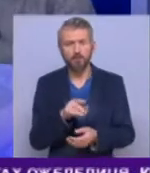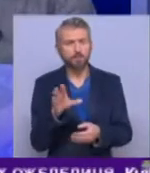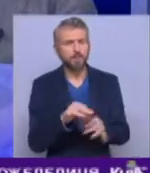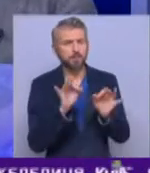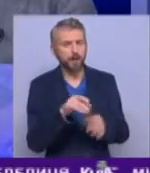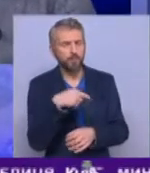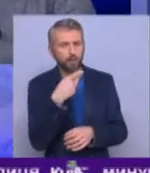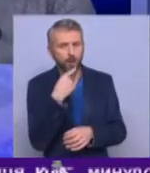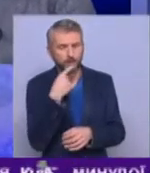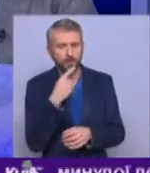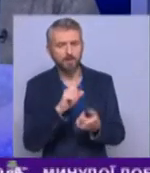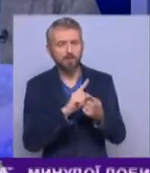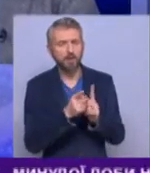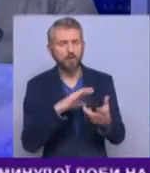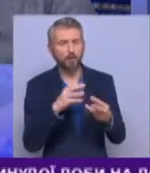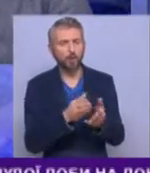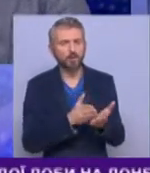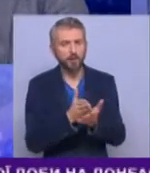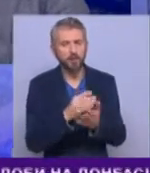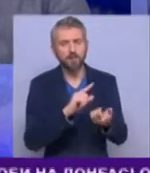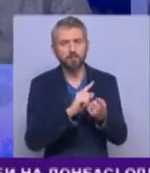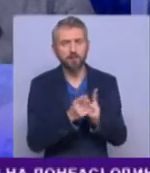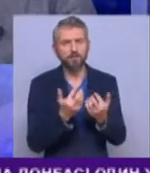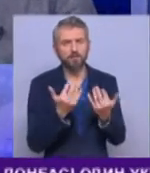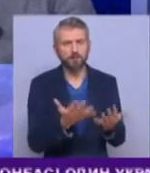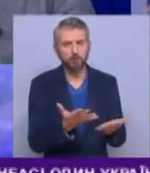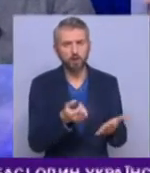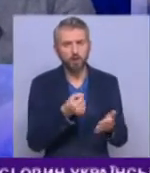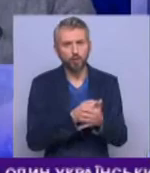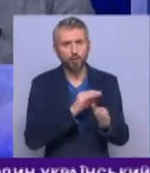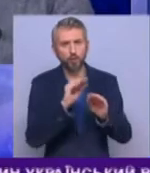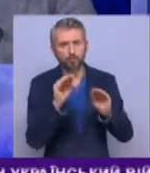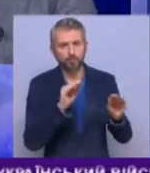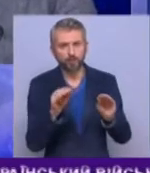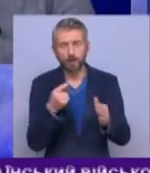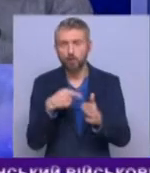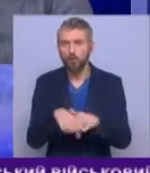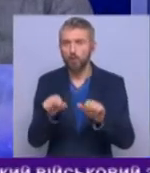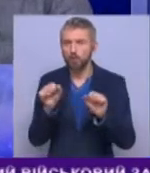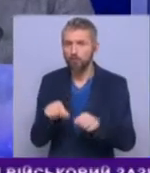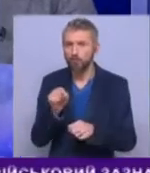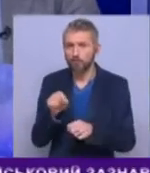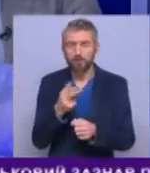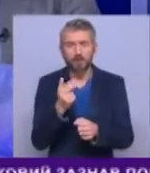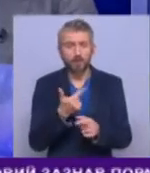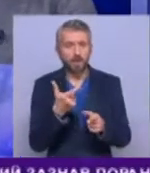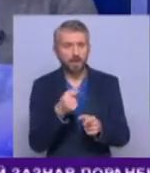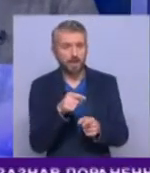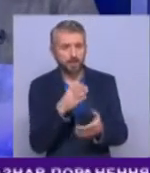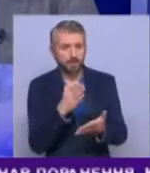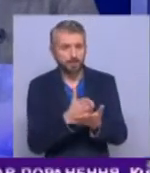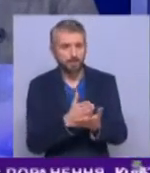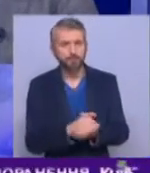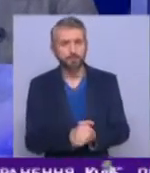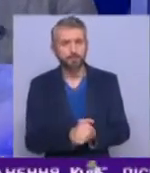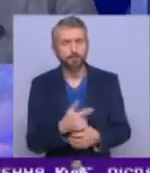кажете, але оскільки змінилася концепція, змінилися і вимоги якраз до розміщення. А тобто можна з ними... Так, те є цей. Угу. Я хочу сказати, що якраз